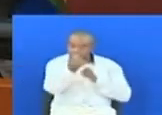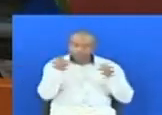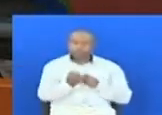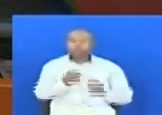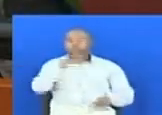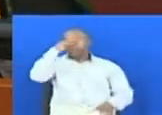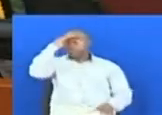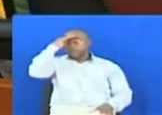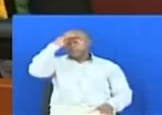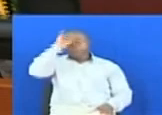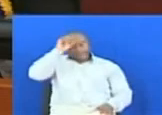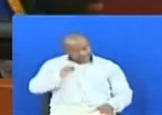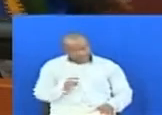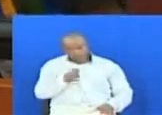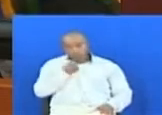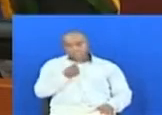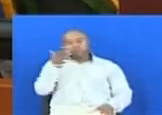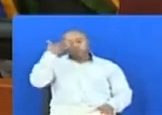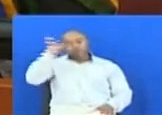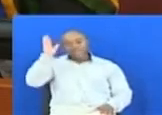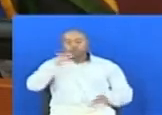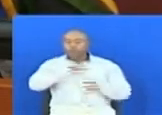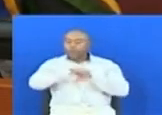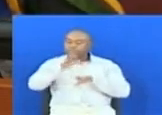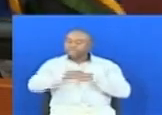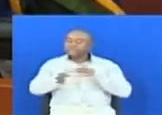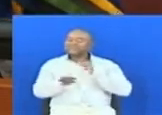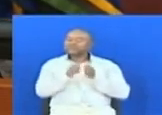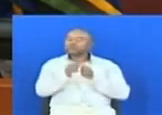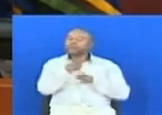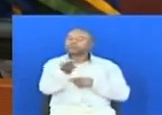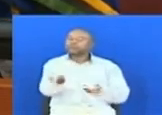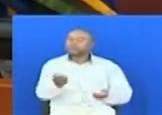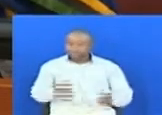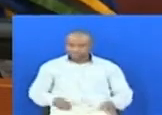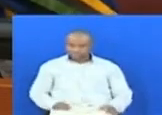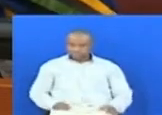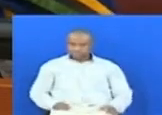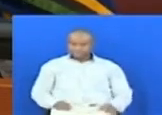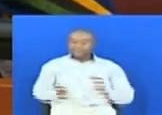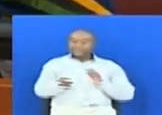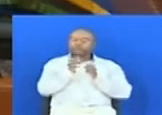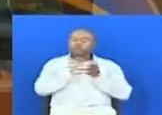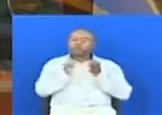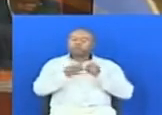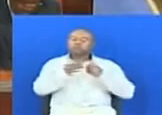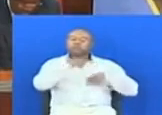polisi watoke, waeleze nini kimetokea na nini kinaendelea.